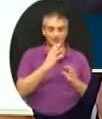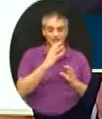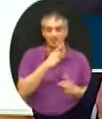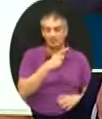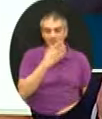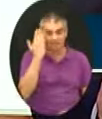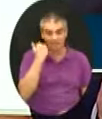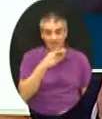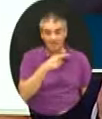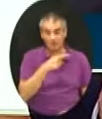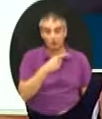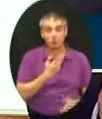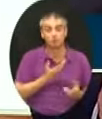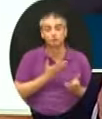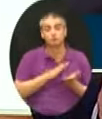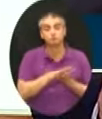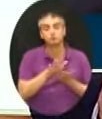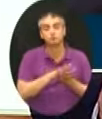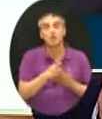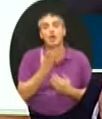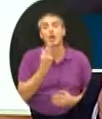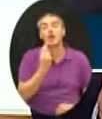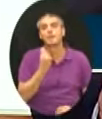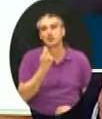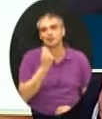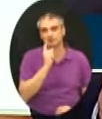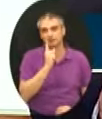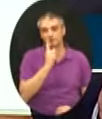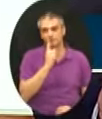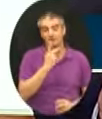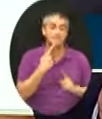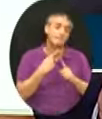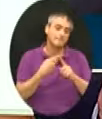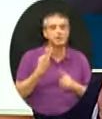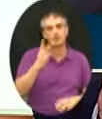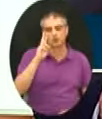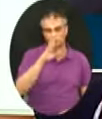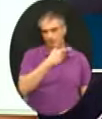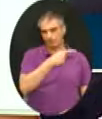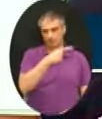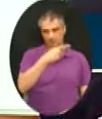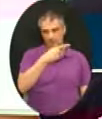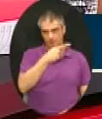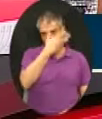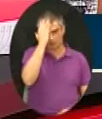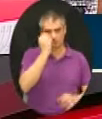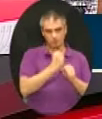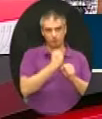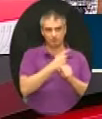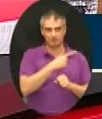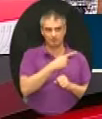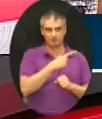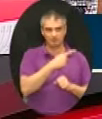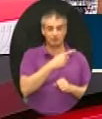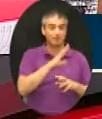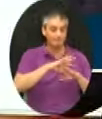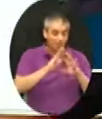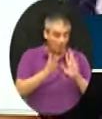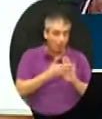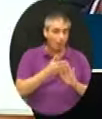קלינטון מוציא המון כסף, המון המון כסף, פי כמה מה שדונלד טראמפ עושה בפובליקנים. ולמרות